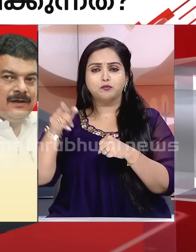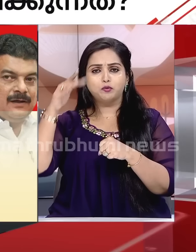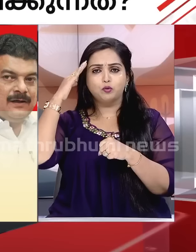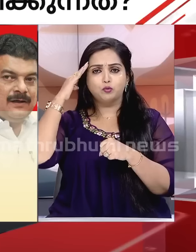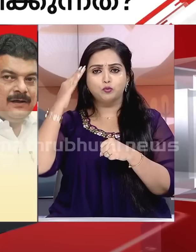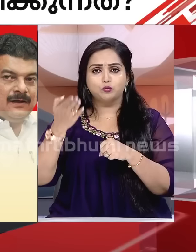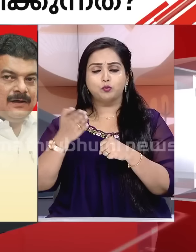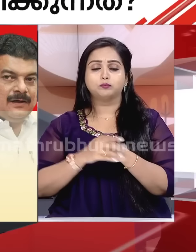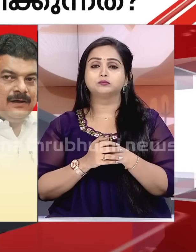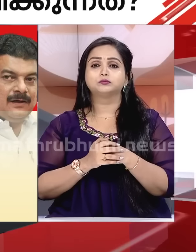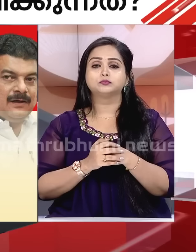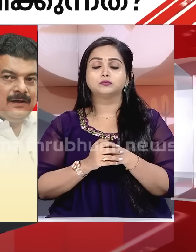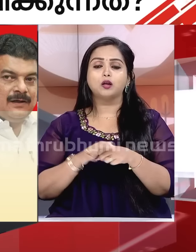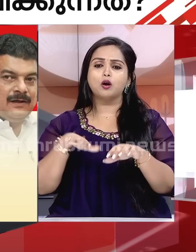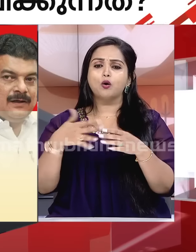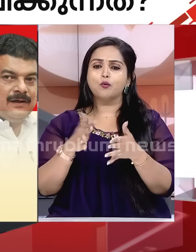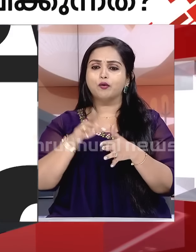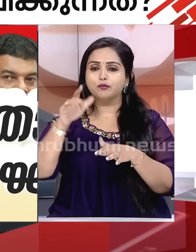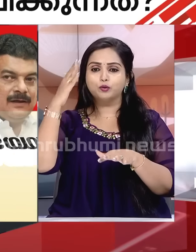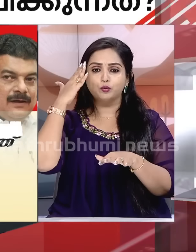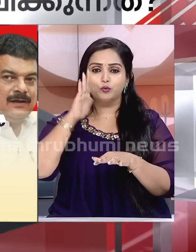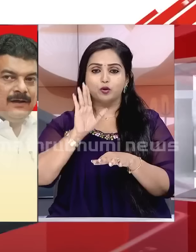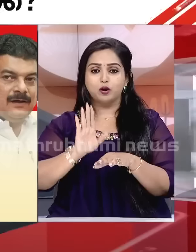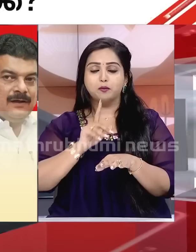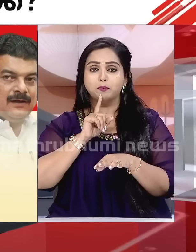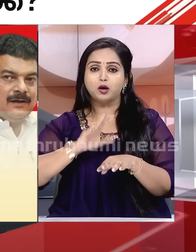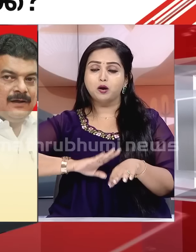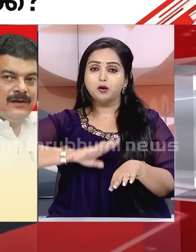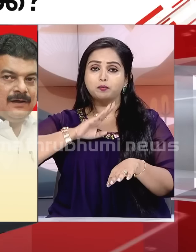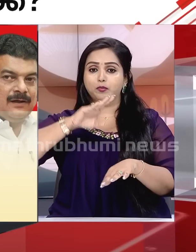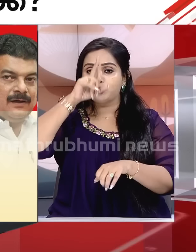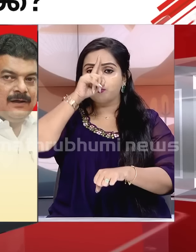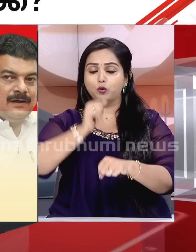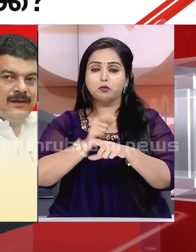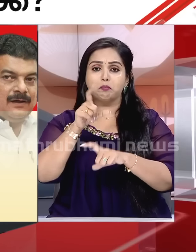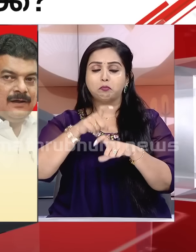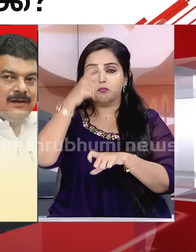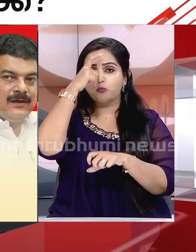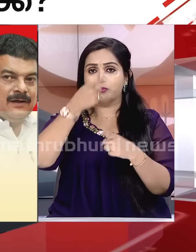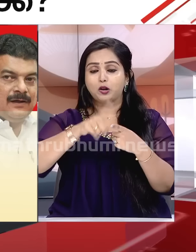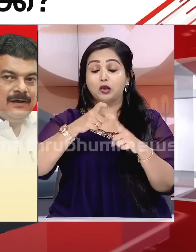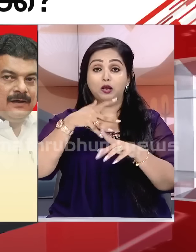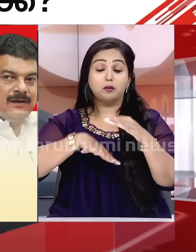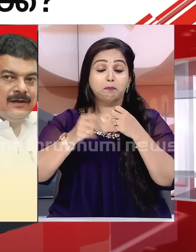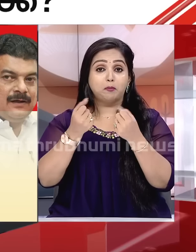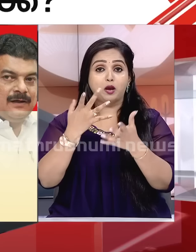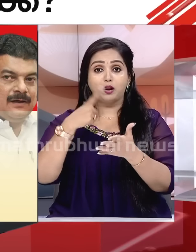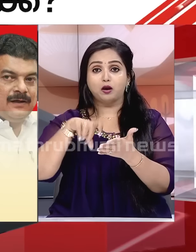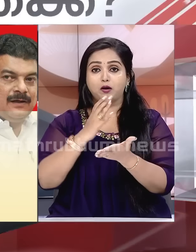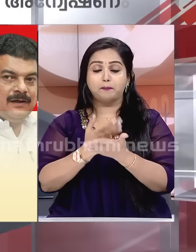നോളജ് മതിയല്ലോ, അല്ലെങ്കിൽ ഇവർക്ക് അറിവുണ്ടെന്ന് പറഞ്ഞാൽ മതിയല്ലോ. പോലീസ് ഉദ്യോഗസ്ഥർ വെള്ളത്തിലാകില്ലേ? കേരളത്തിലെ എത്രയോ കേസുകൾ നമ്മൾ